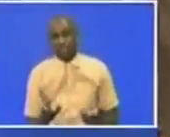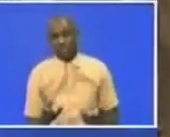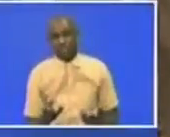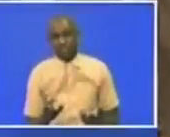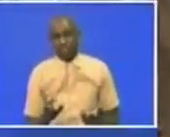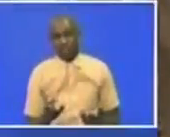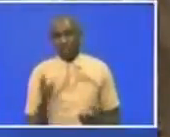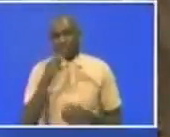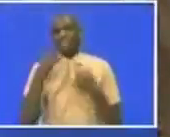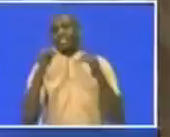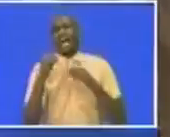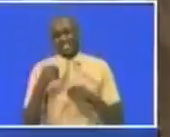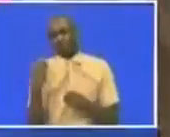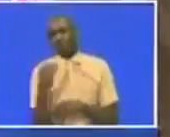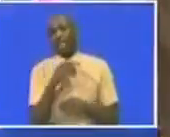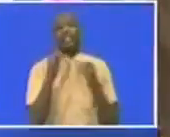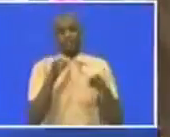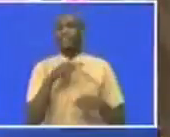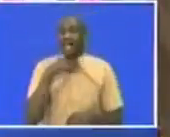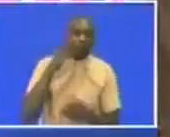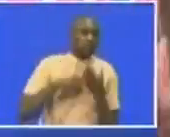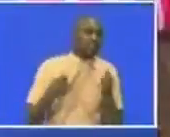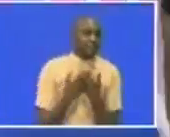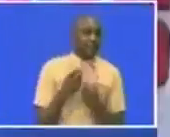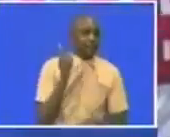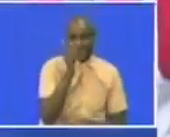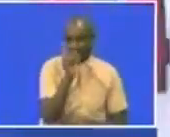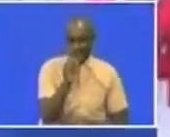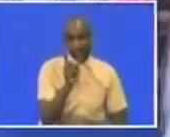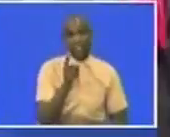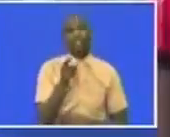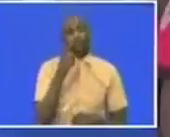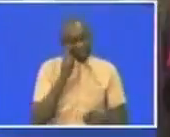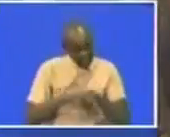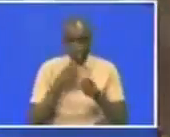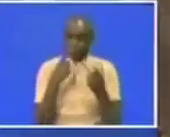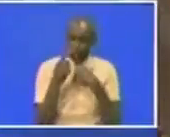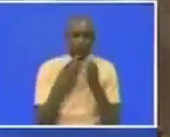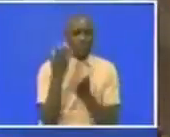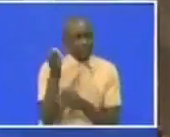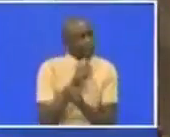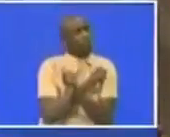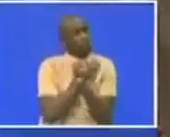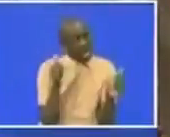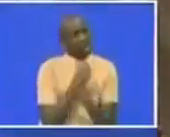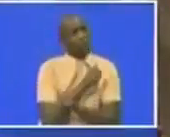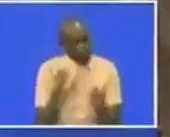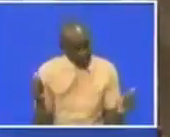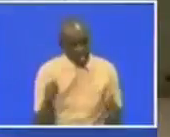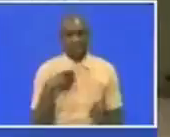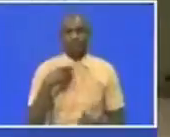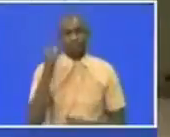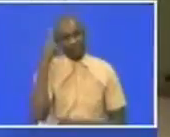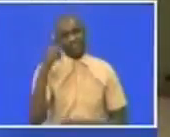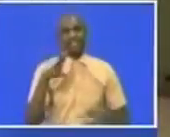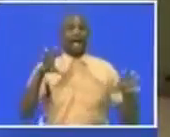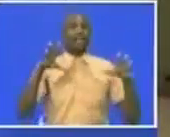kama kujaribiwa vitu kama hizo. Lakini tukiongea nao vizuri baadaye wanakuja